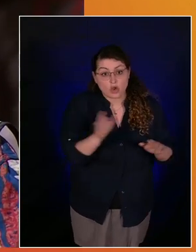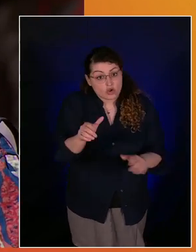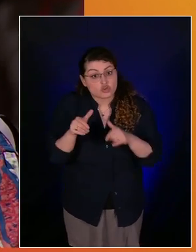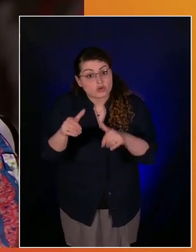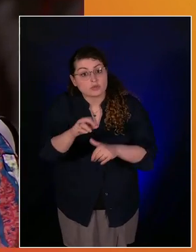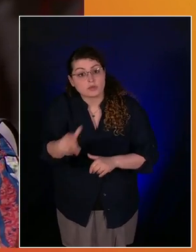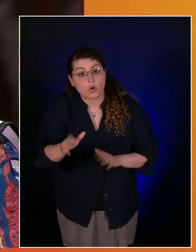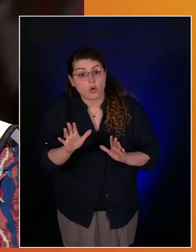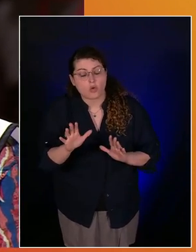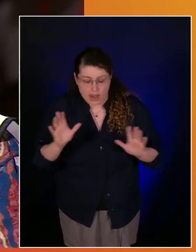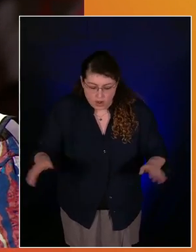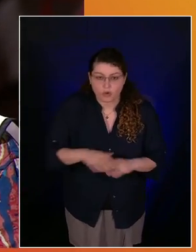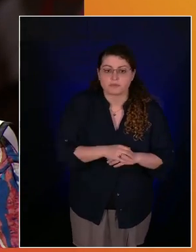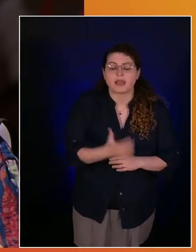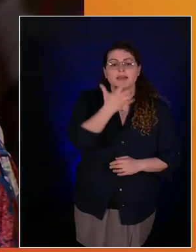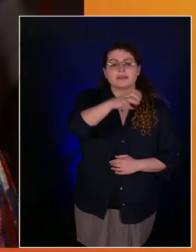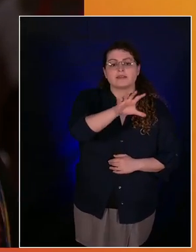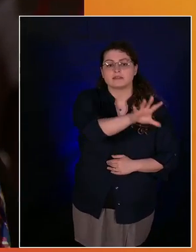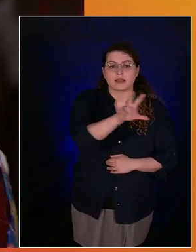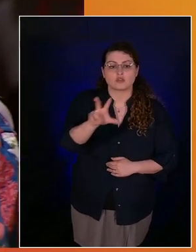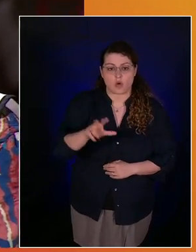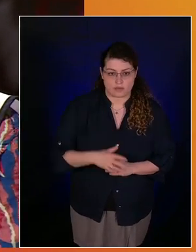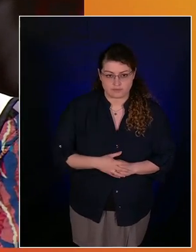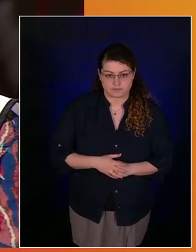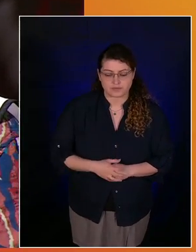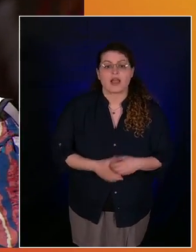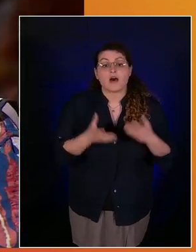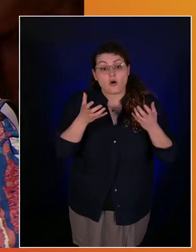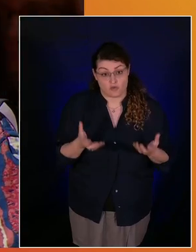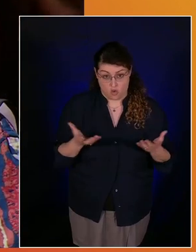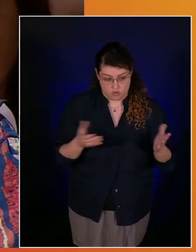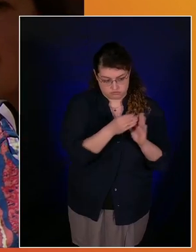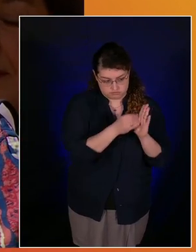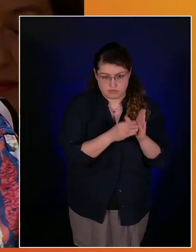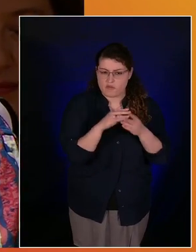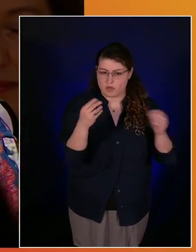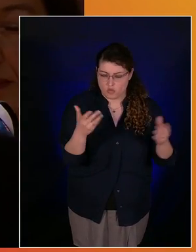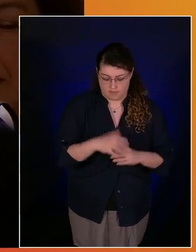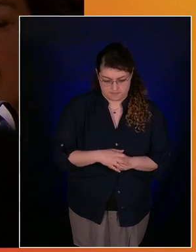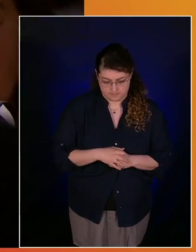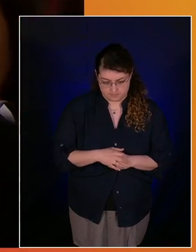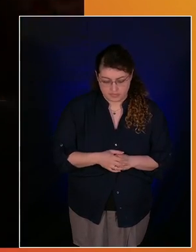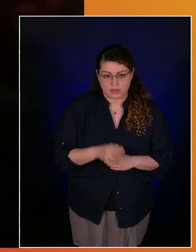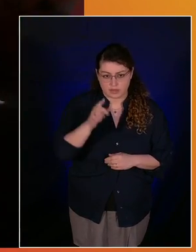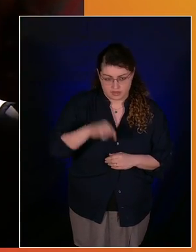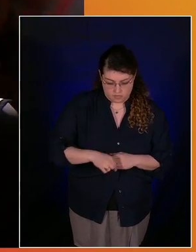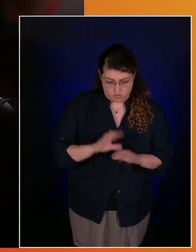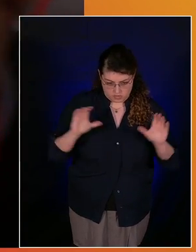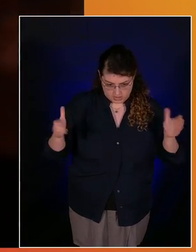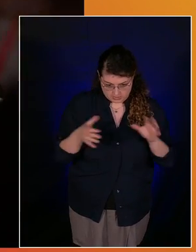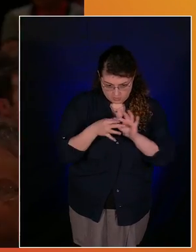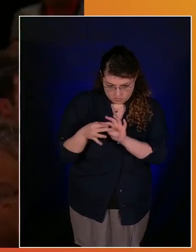coup donc 553 on voudrait que ce soit écrit de la manière suivante uvreer au rassemblement